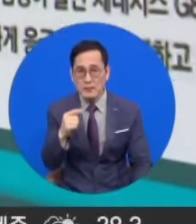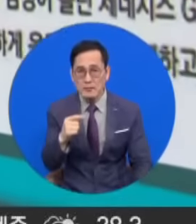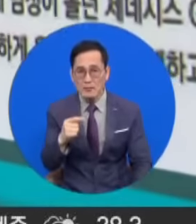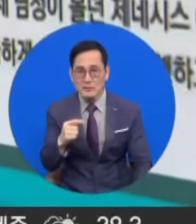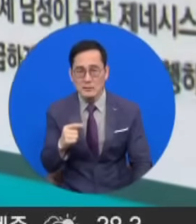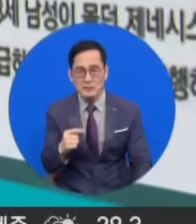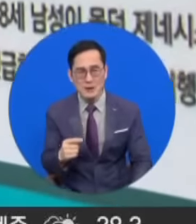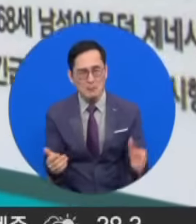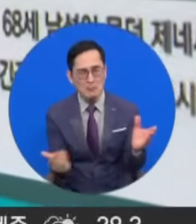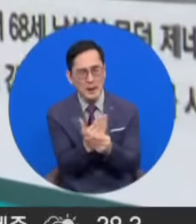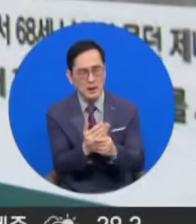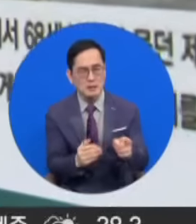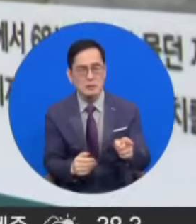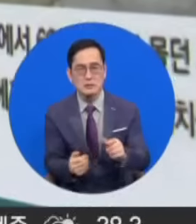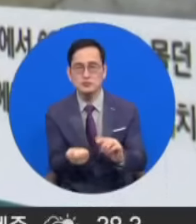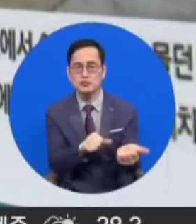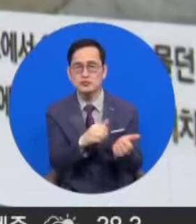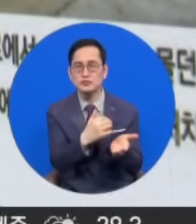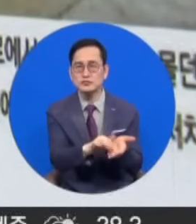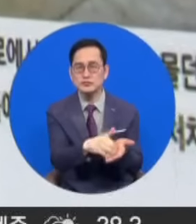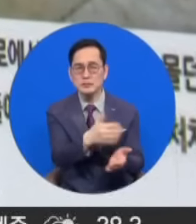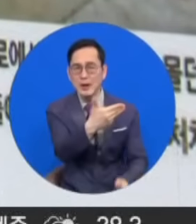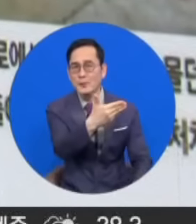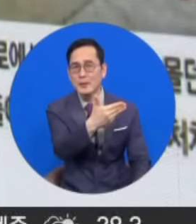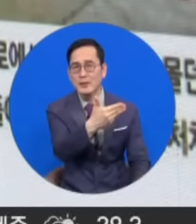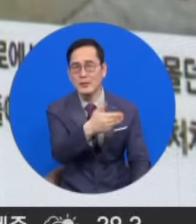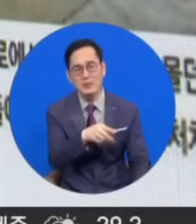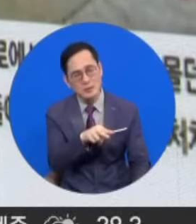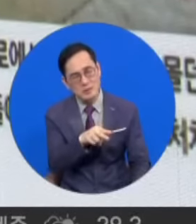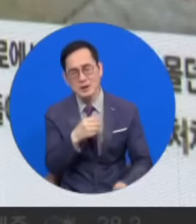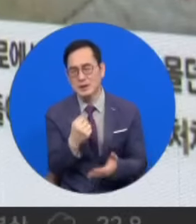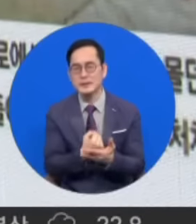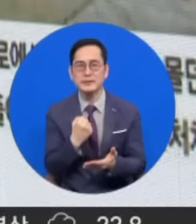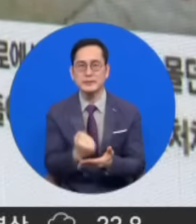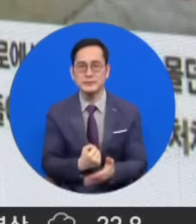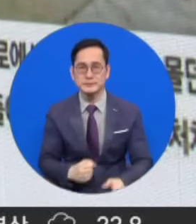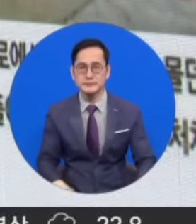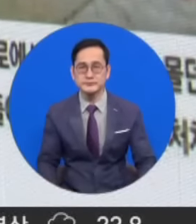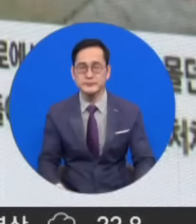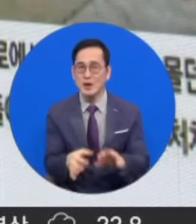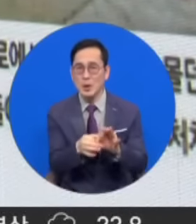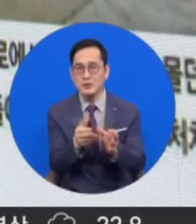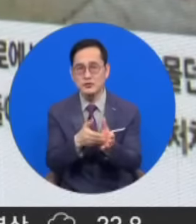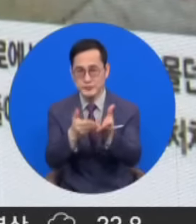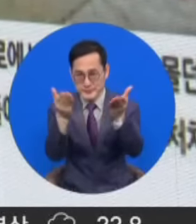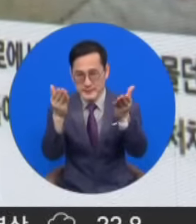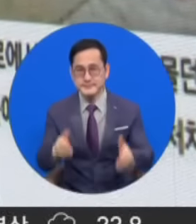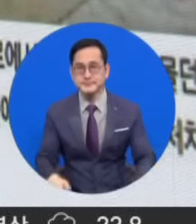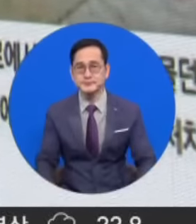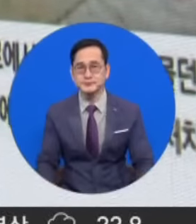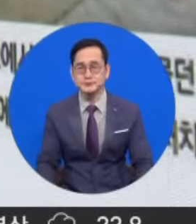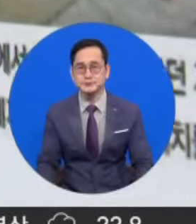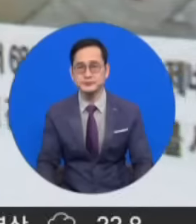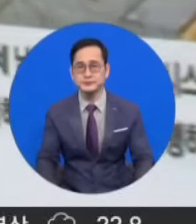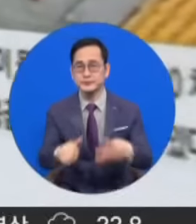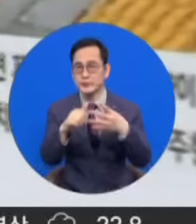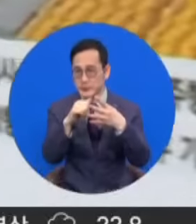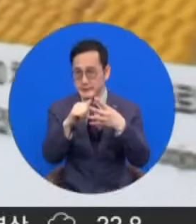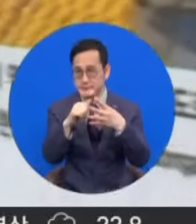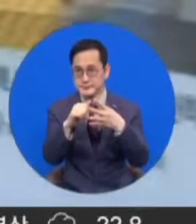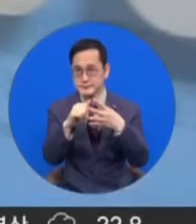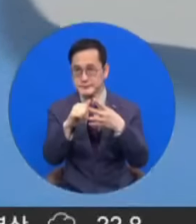사망한 9명의 사망자들, 많은 국민들이 안타까움도 하고 있습니다. 취재기자 연결해서 상세한 소식 전해드리겠습니다. 다음